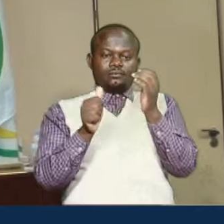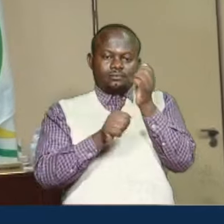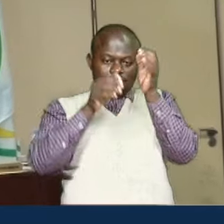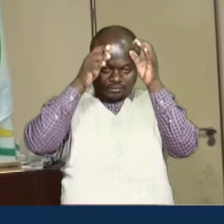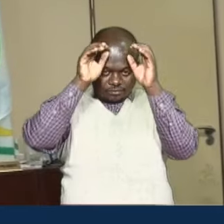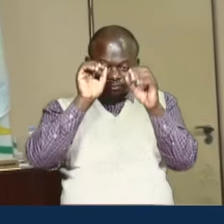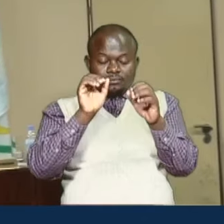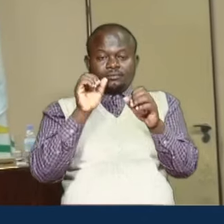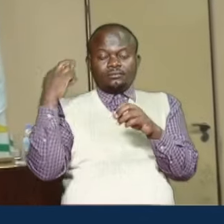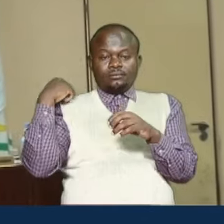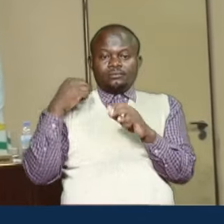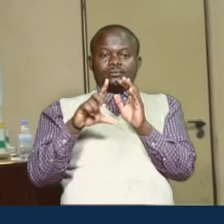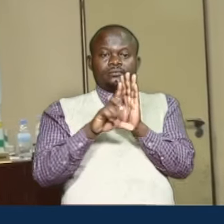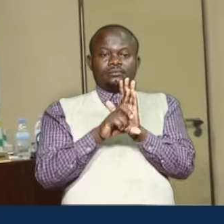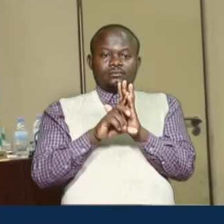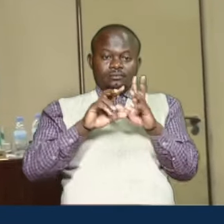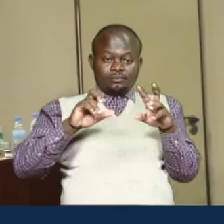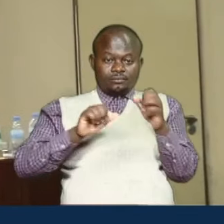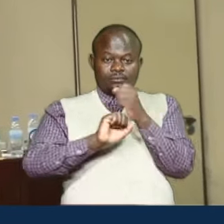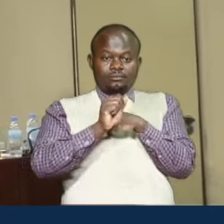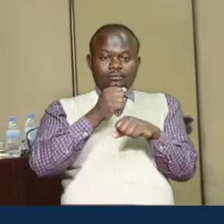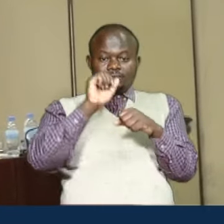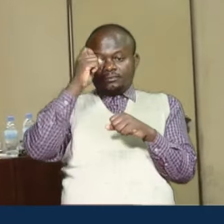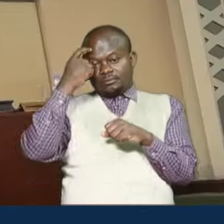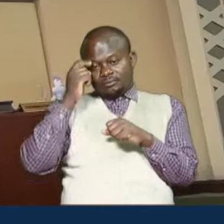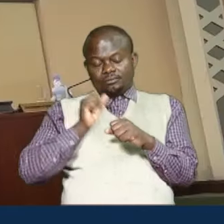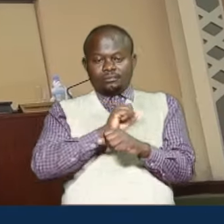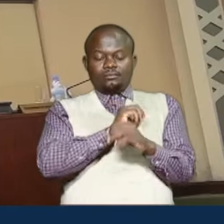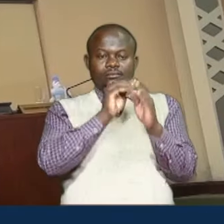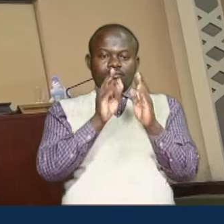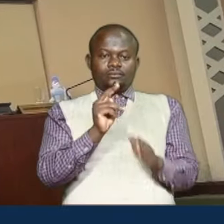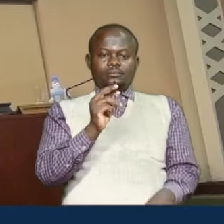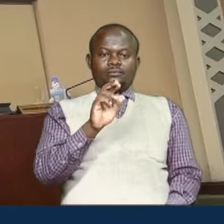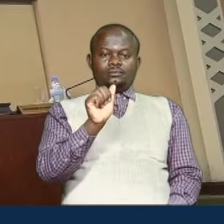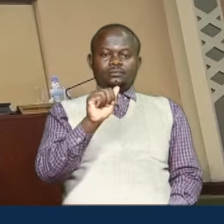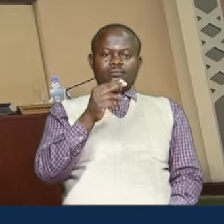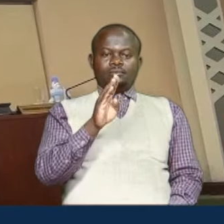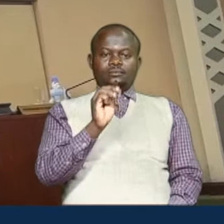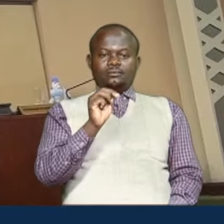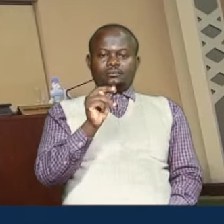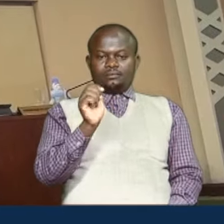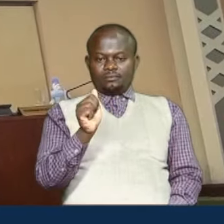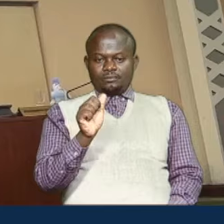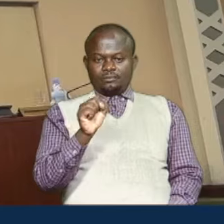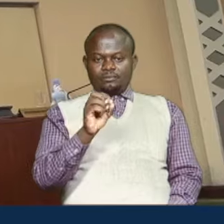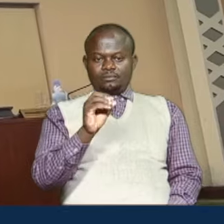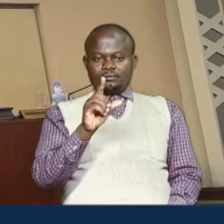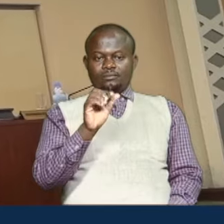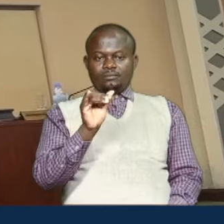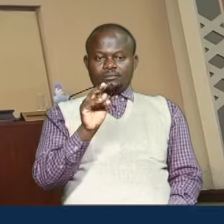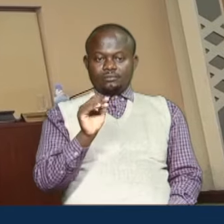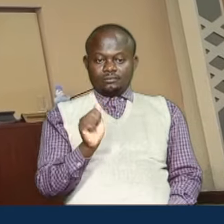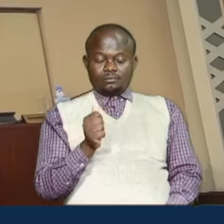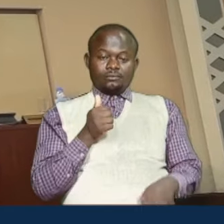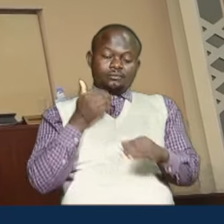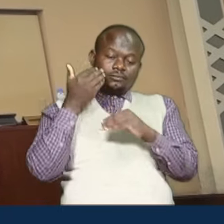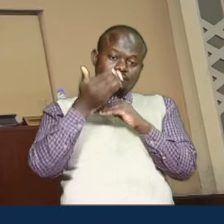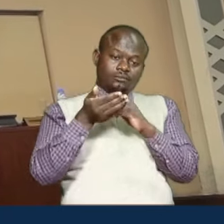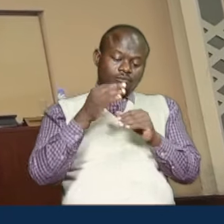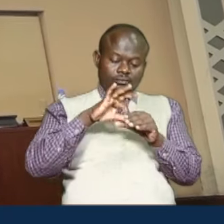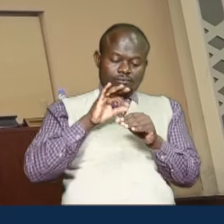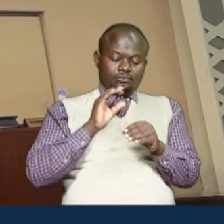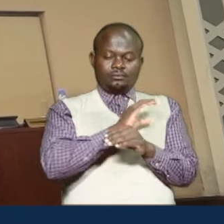wa Sena ushinzwe amategeko no kugenzura ibikorwa bya guverinoma Senateri Nyirahabimana Sorina. Mbere y'uko amatora y'abayobozi ba za komisiyo